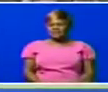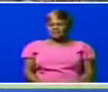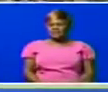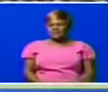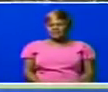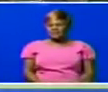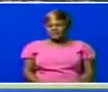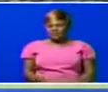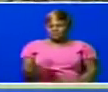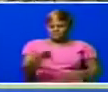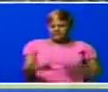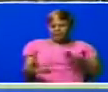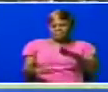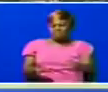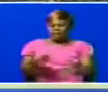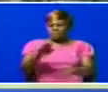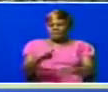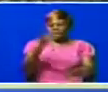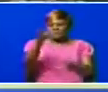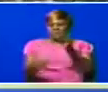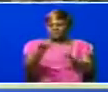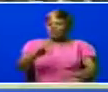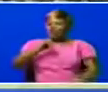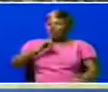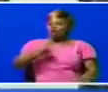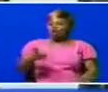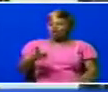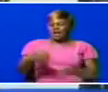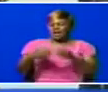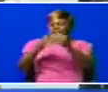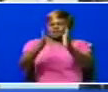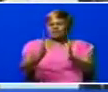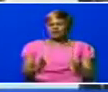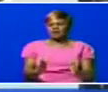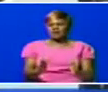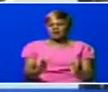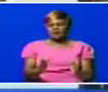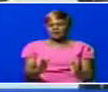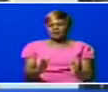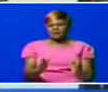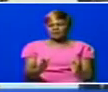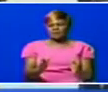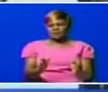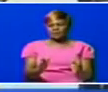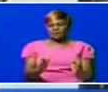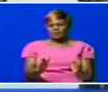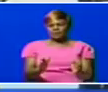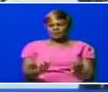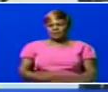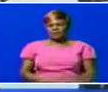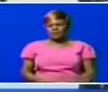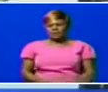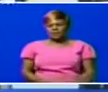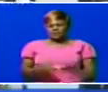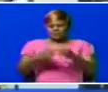Guu mosi, guu pili, wanapiga hatua kulingana na maagizo ya mkuu wa gwaride. Ameshakabidhiwa idhini ya kuendelea.